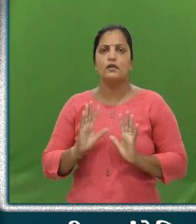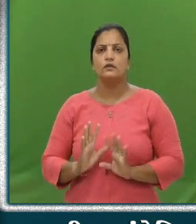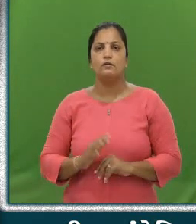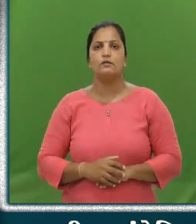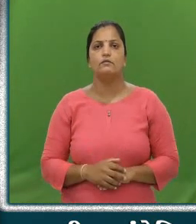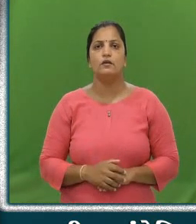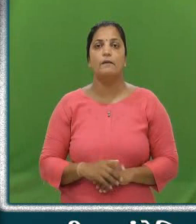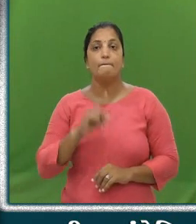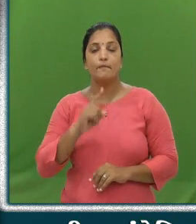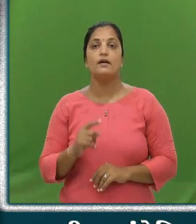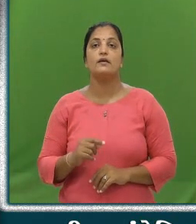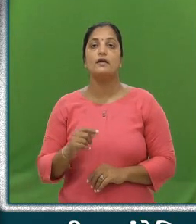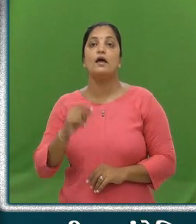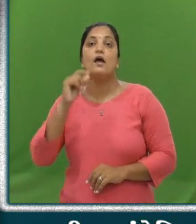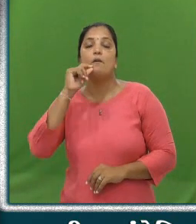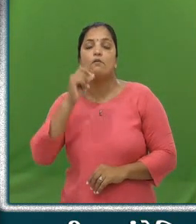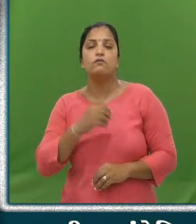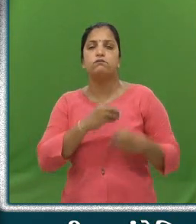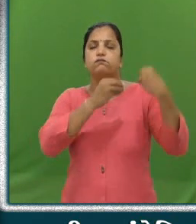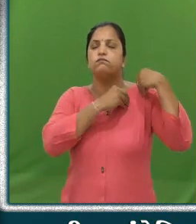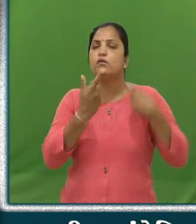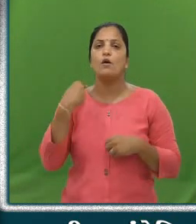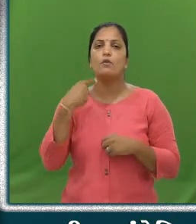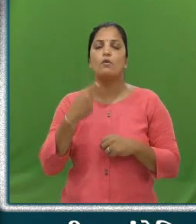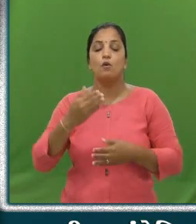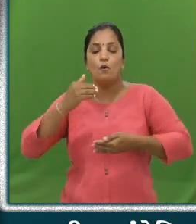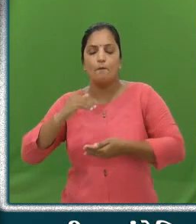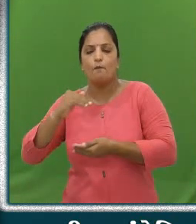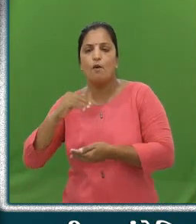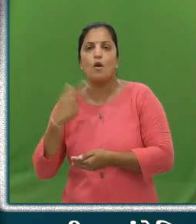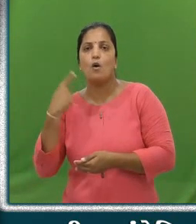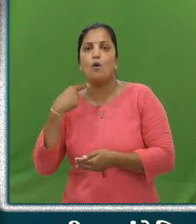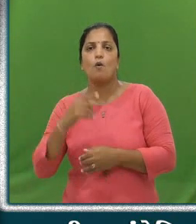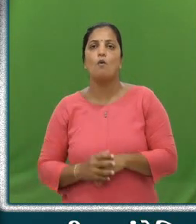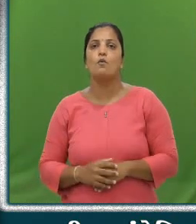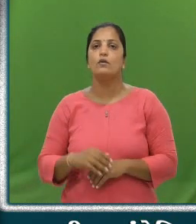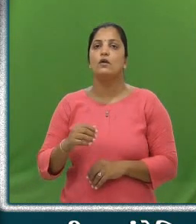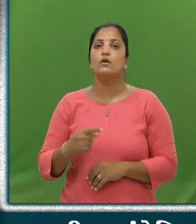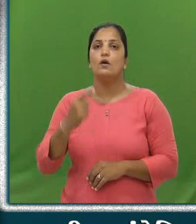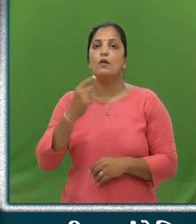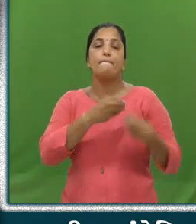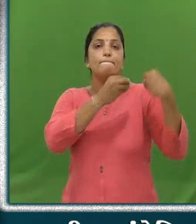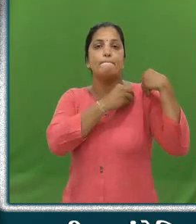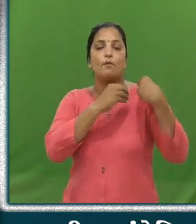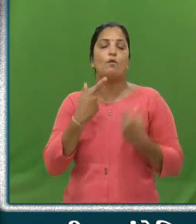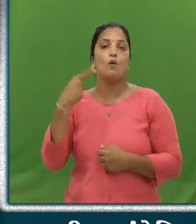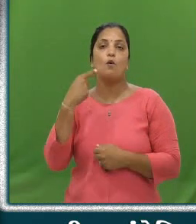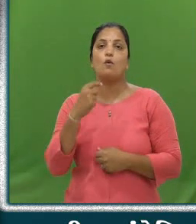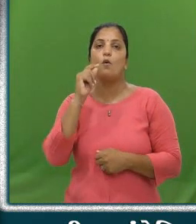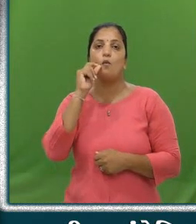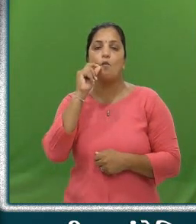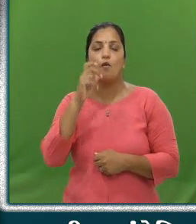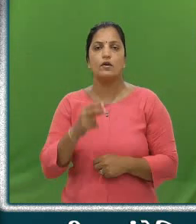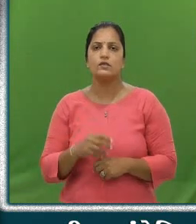છે કે જવાબદાર પુરુષ જ છે આવનારું સંતતિ નર થશે કે માદા તેનો જવાબદાર કોણ છે તો તે